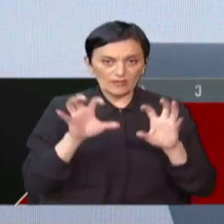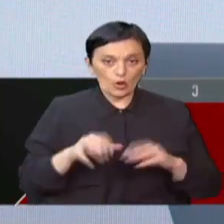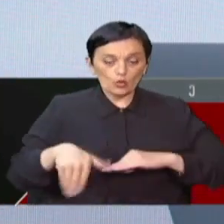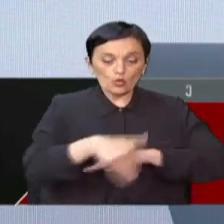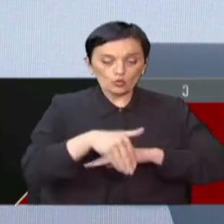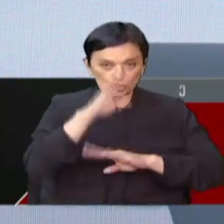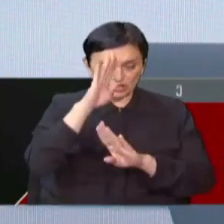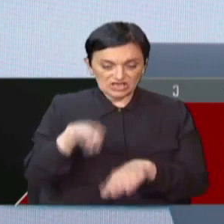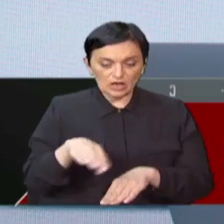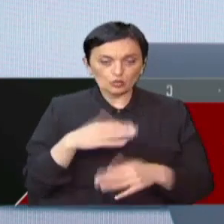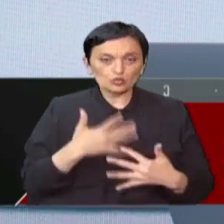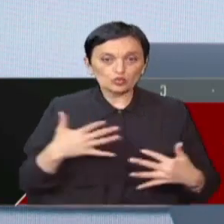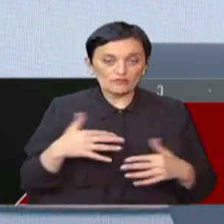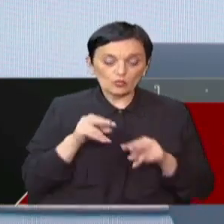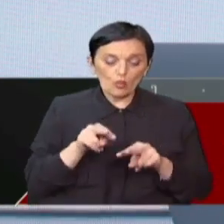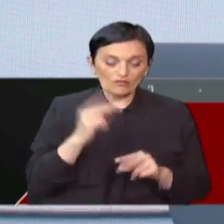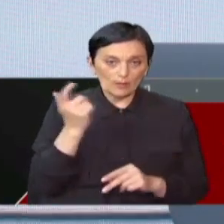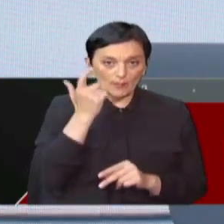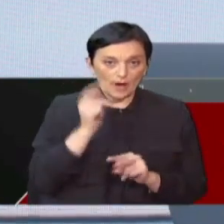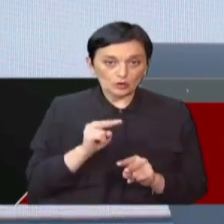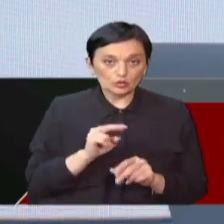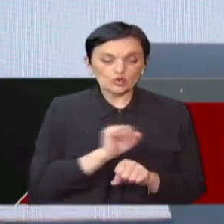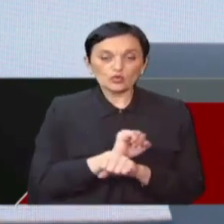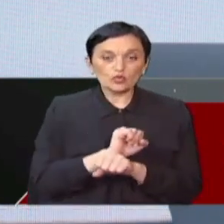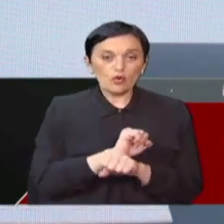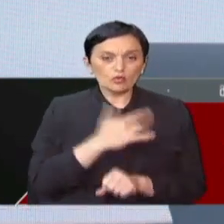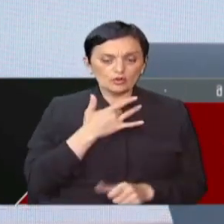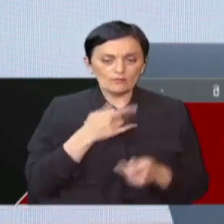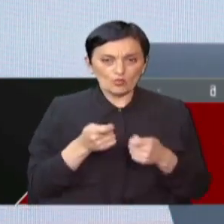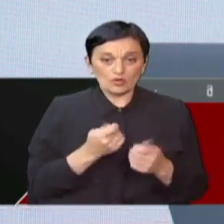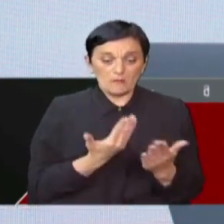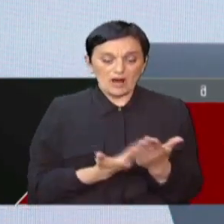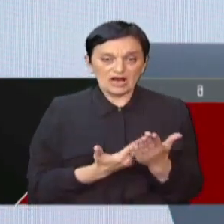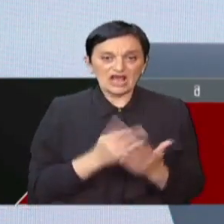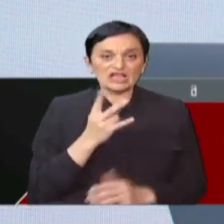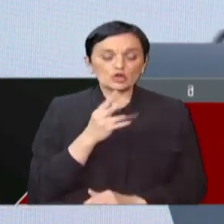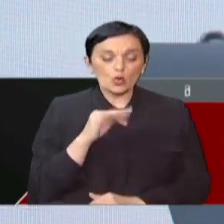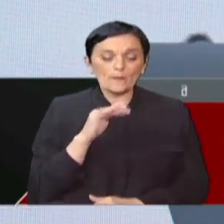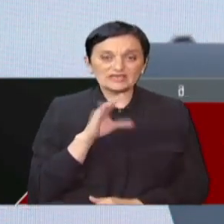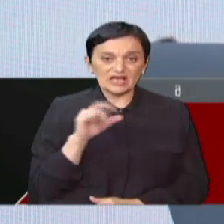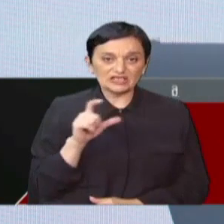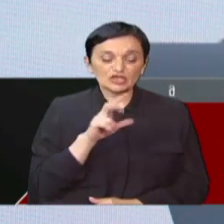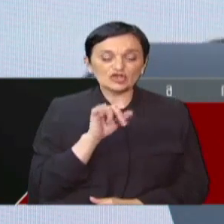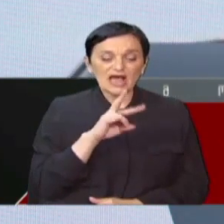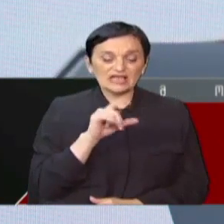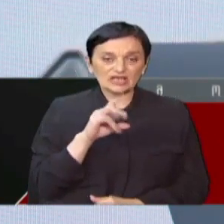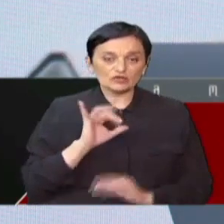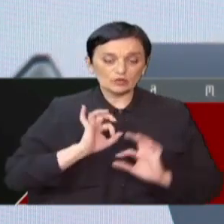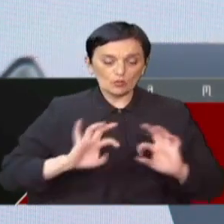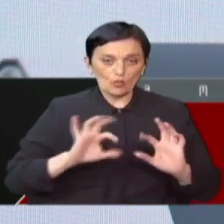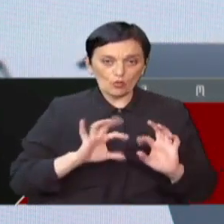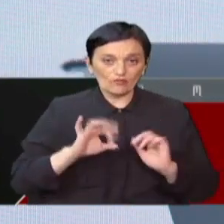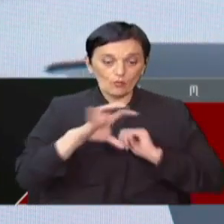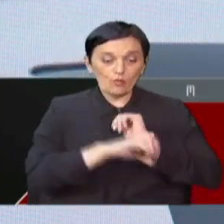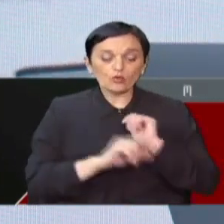ქუჩაში დატოვებული ცხოველების მოვლა პატრონობას? ამას გორის მუნიციპალიტეტის მაგალითზე ნინო ფისაძე და მიხეილ ჯანეზაშვილი მოგვიყვებიან.